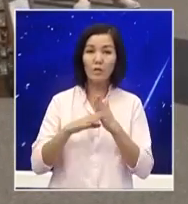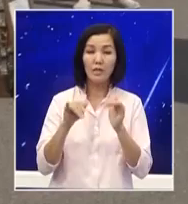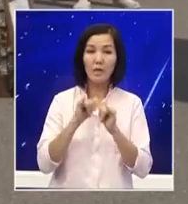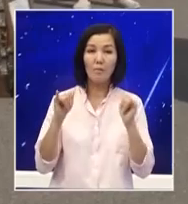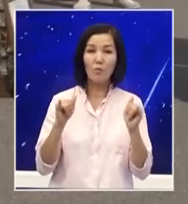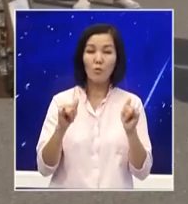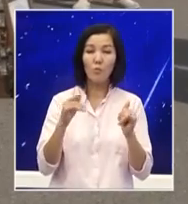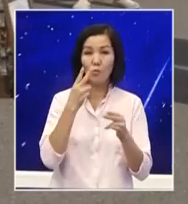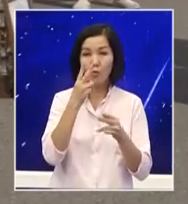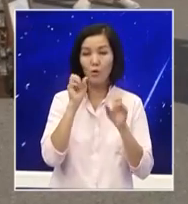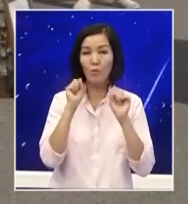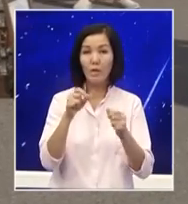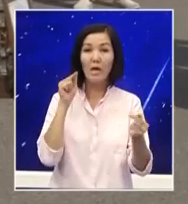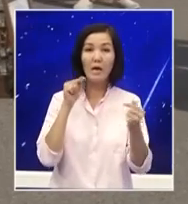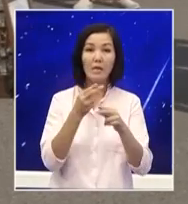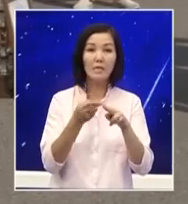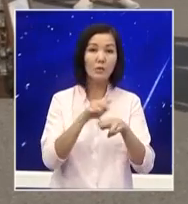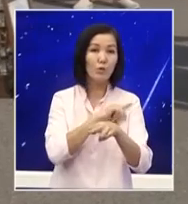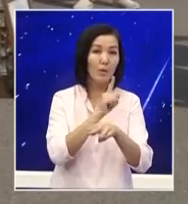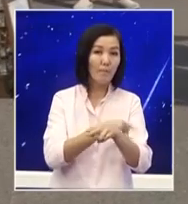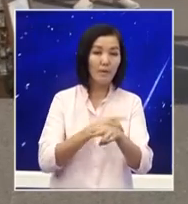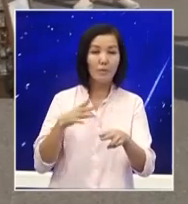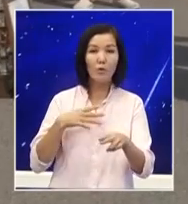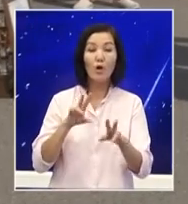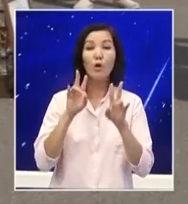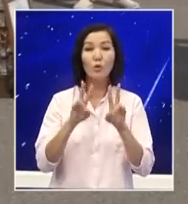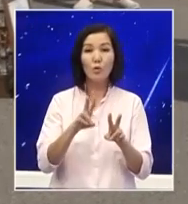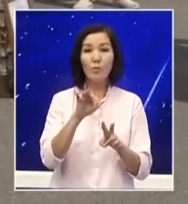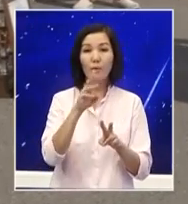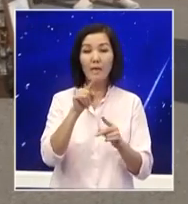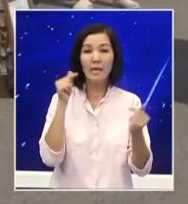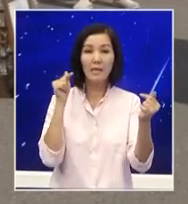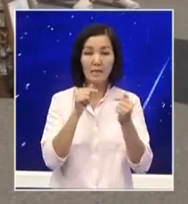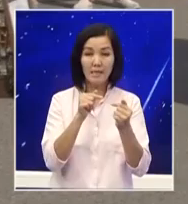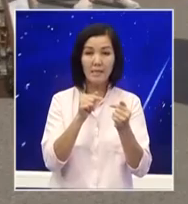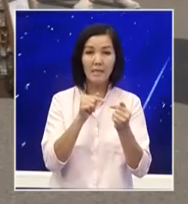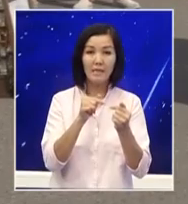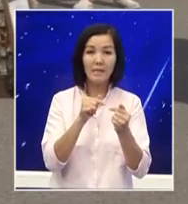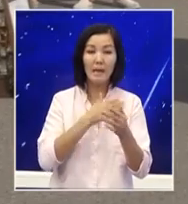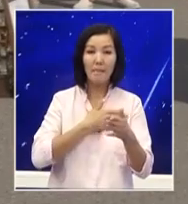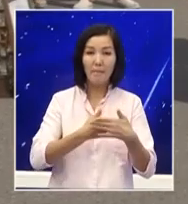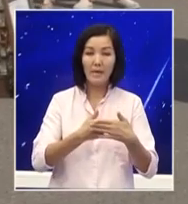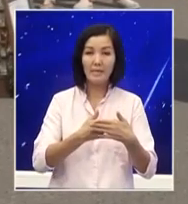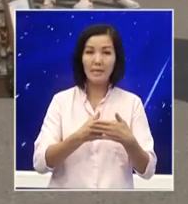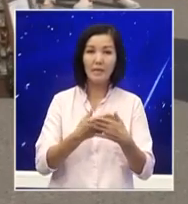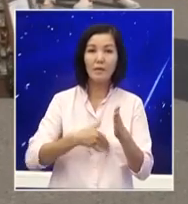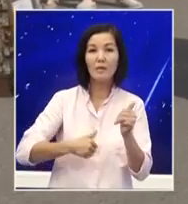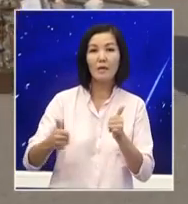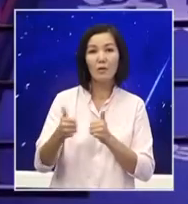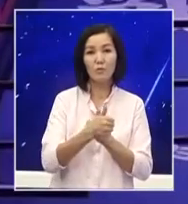аңғартты. Мерейдің қарсыласы өте мықты болды. Дегенмен Мерей жекпе-жек барысында барын салды. Осының арқасында үздік